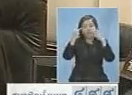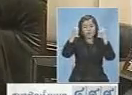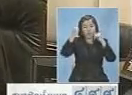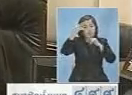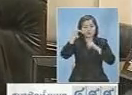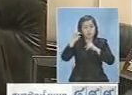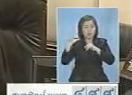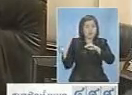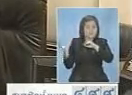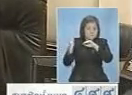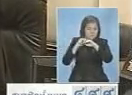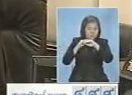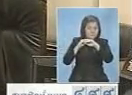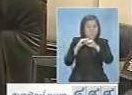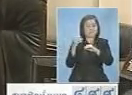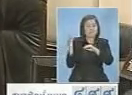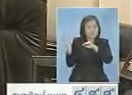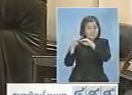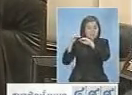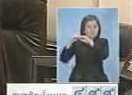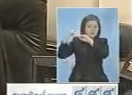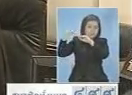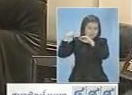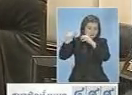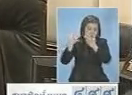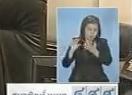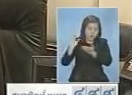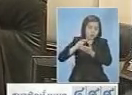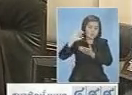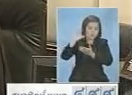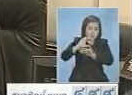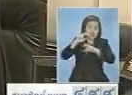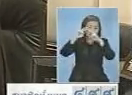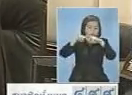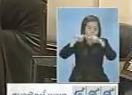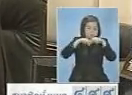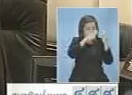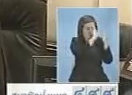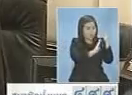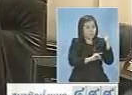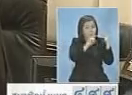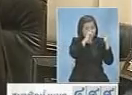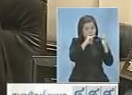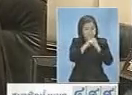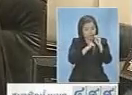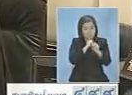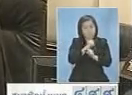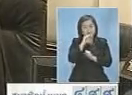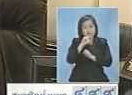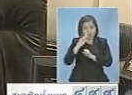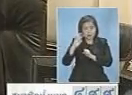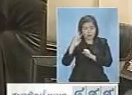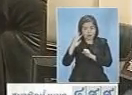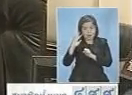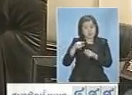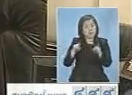พิ่มมาเป็น 1,000 ล้านทีนี้งบประมาณด้านการวิจัยของประเทศเมื่อปี55ไม่ได้ล